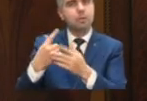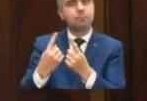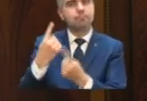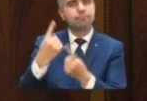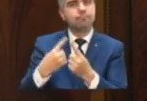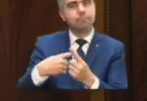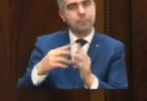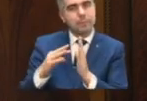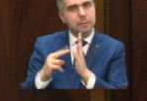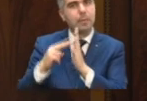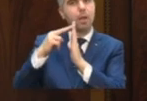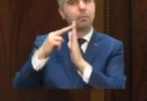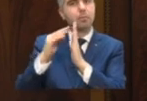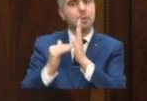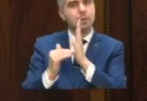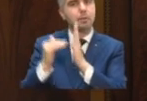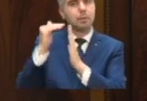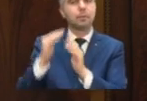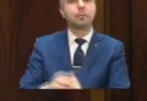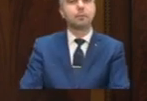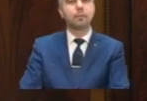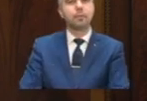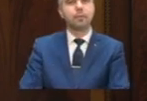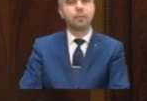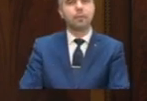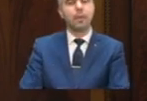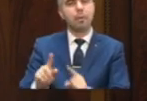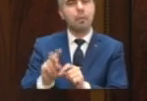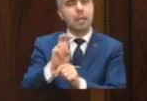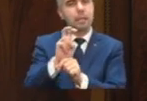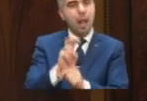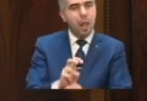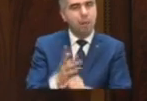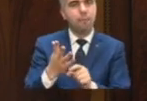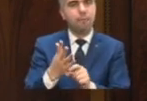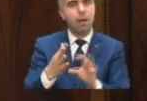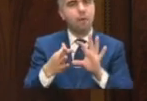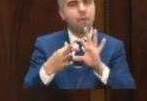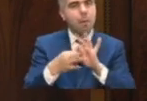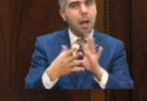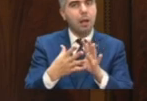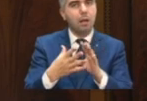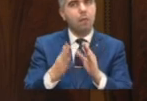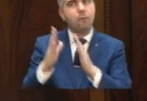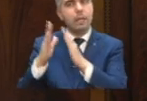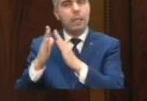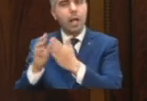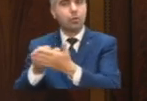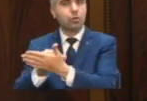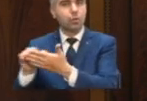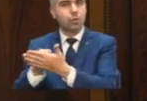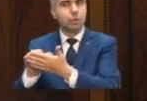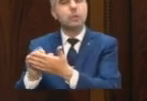شويه الانتعاش من خلال عدد القروض اللي كيمشيو يطلبوا من الناس باش ياخذوا الديور ديالهم. دونك هذا